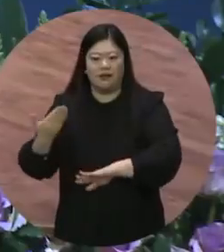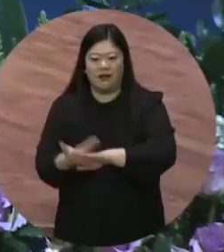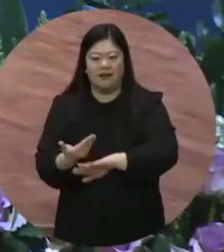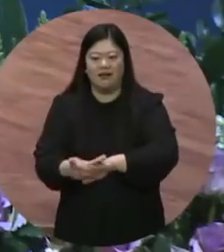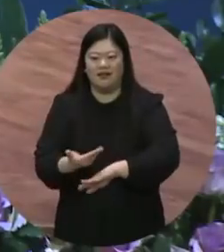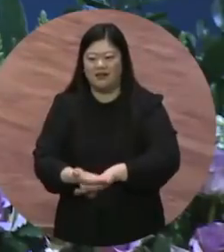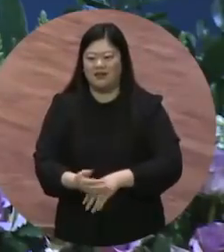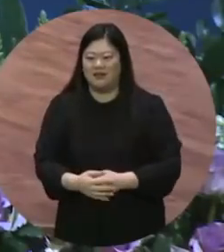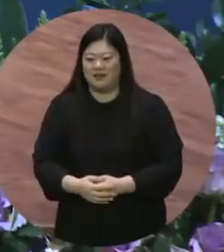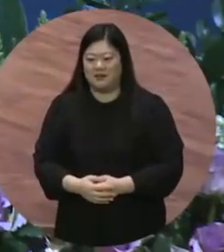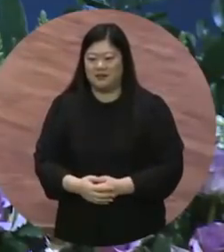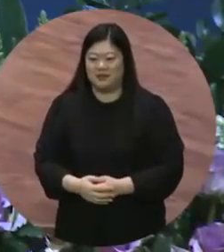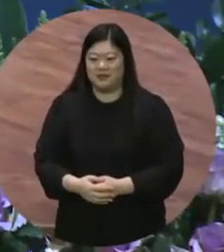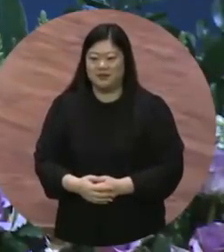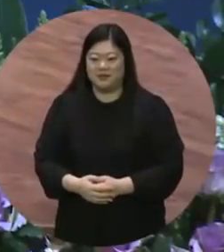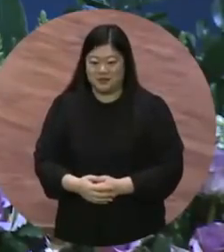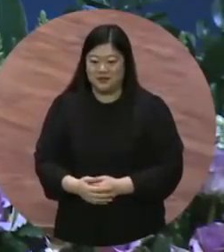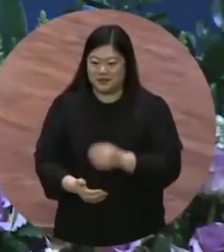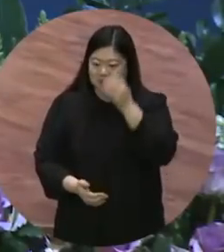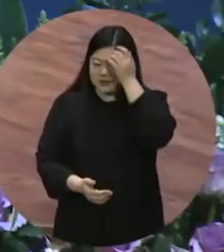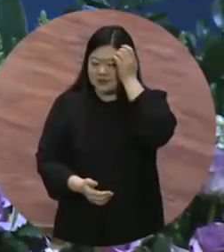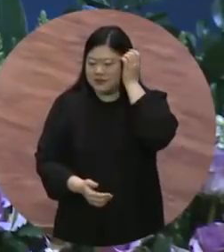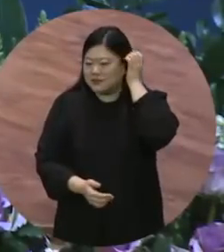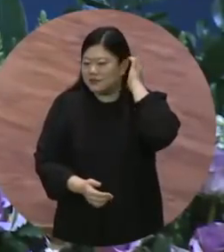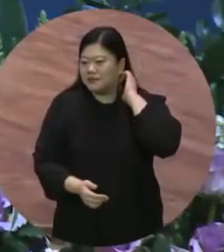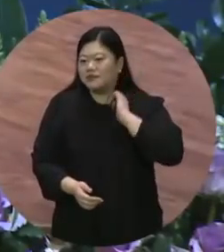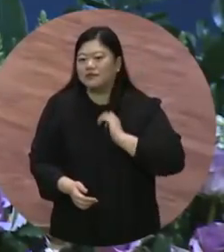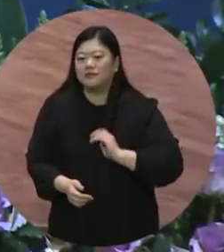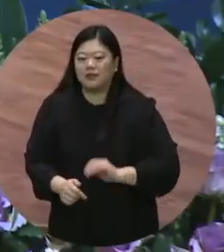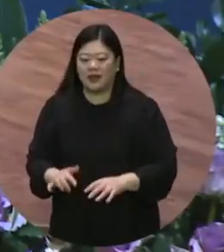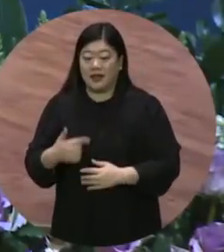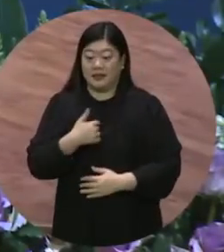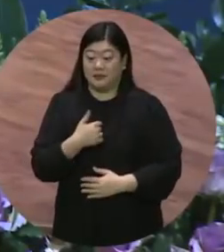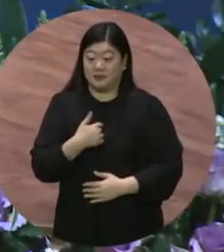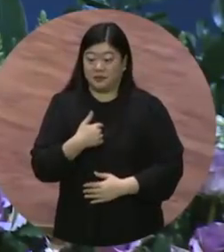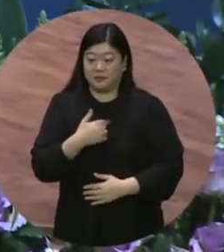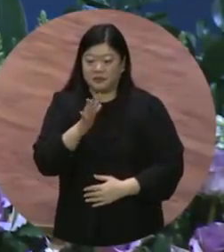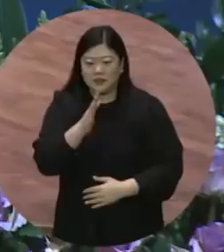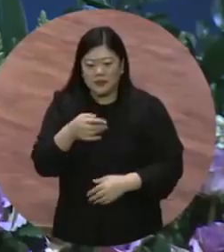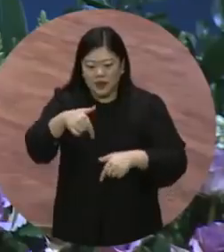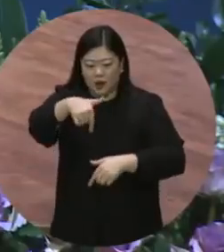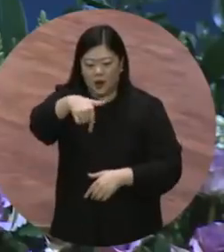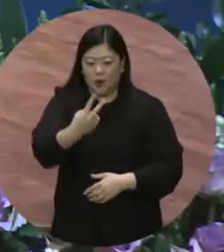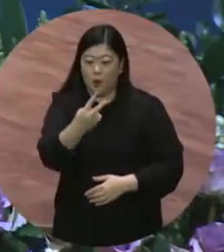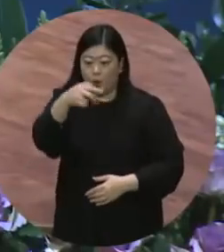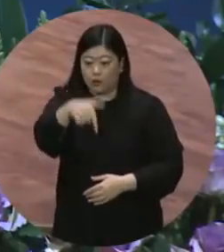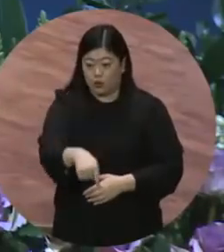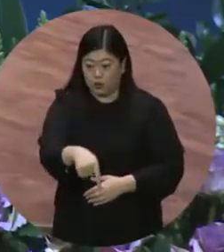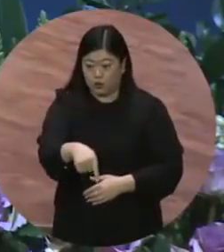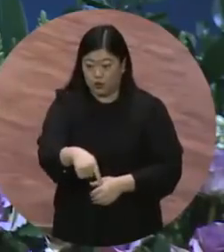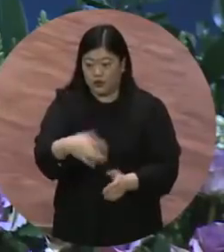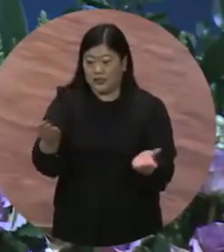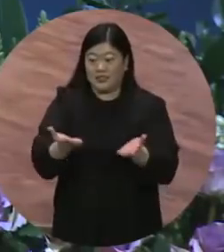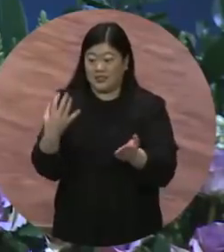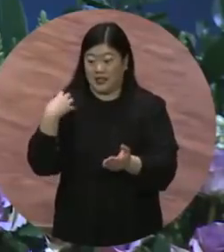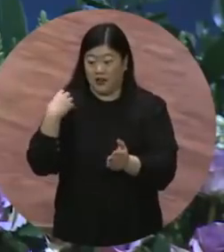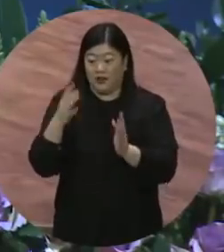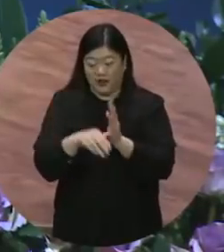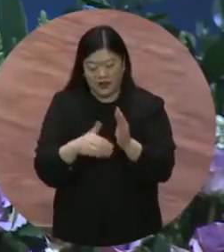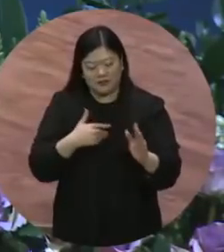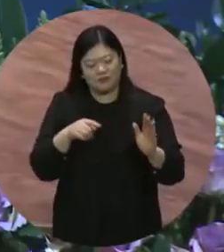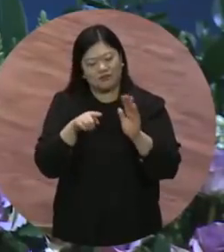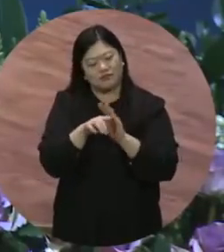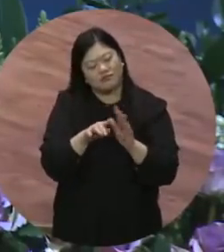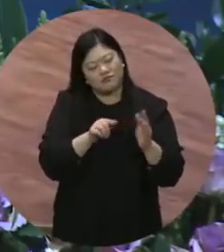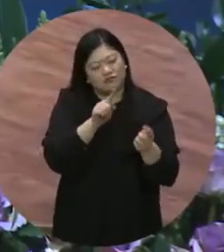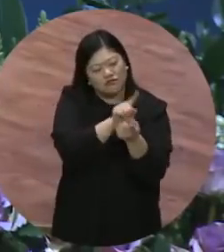여러분들이 이해해 주시기 바랍니다. 제가 현장에서 어떤 어르신을 뵀습니다. 이 어르신을 첫 인상이